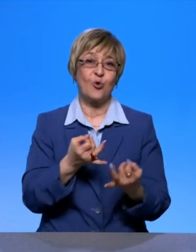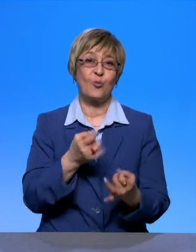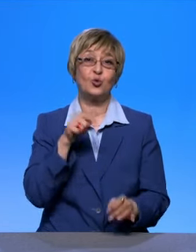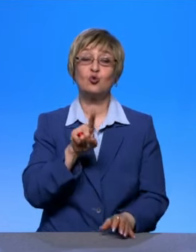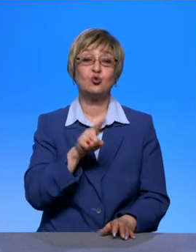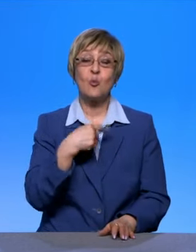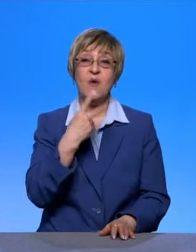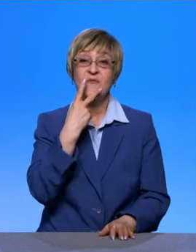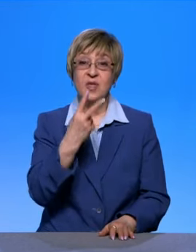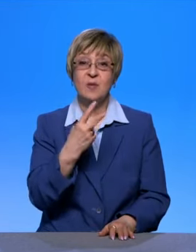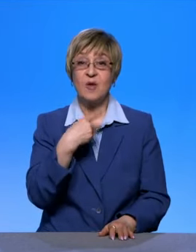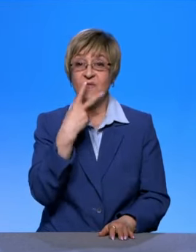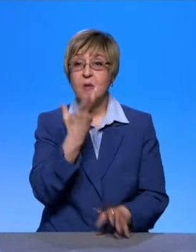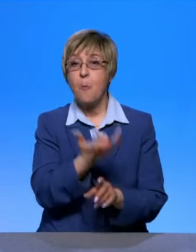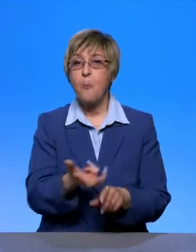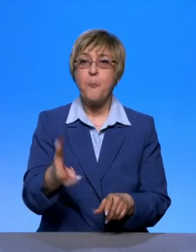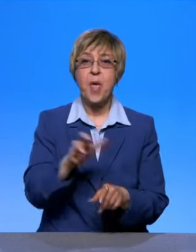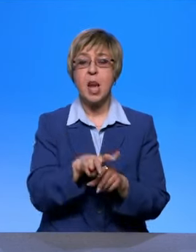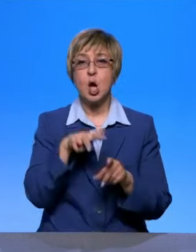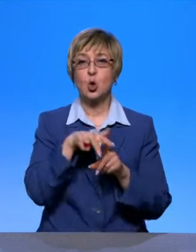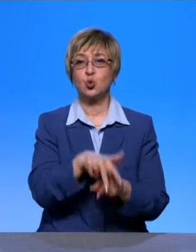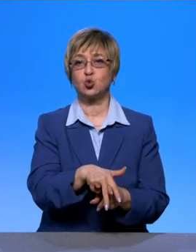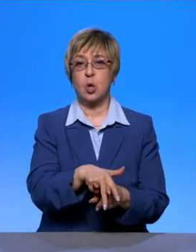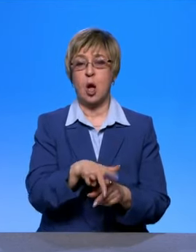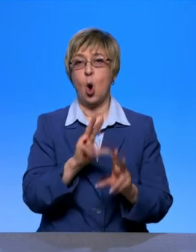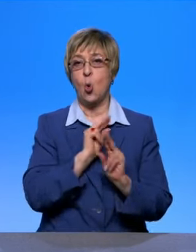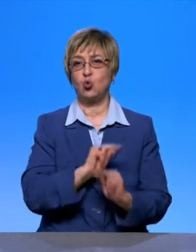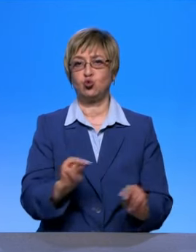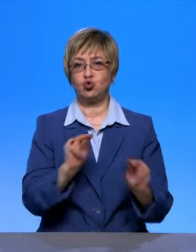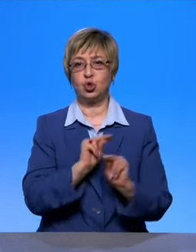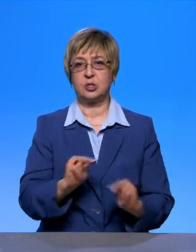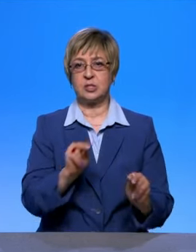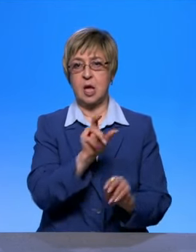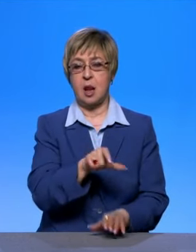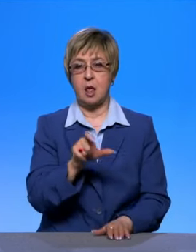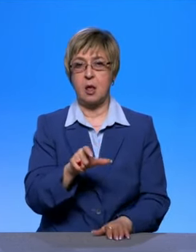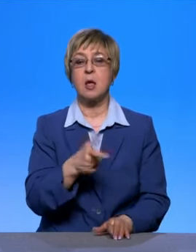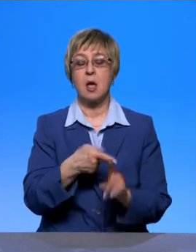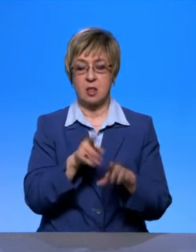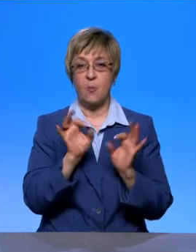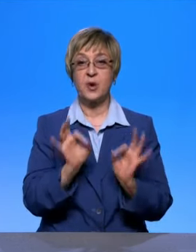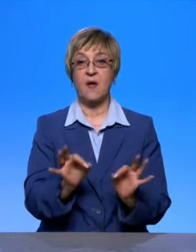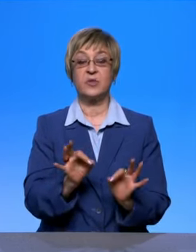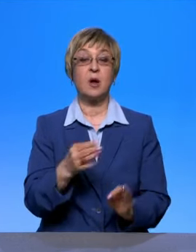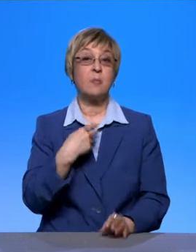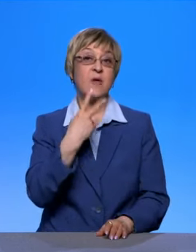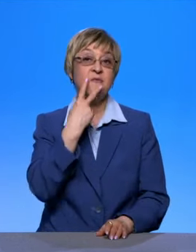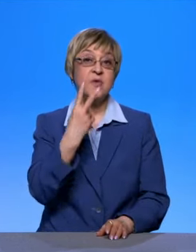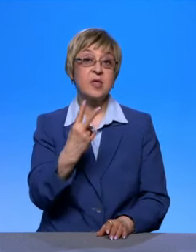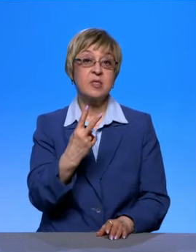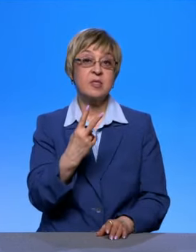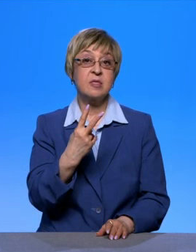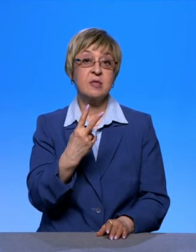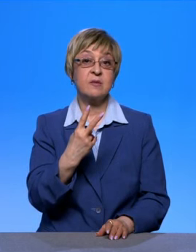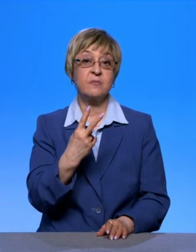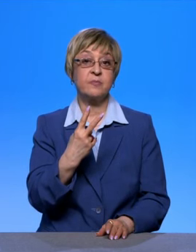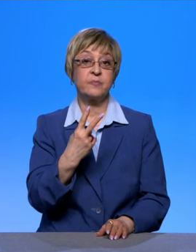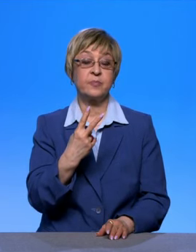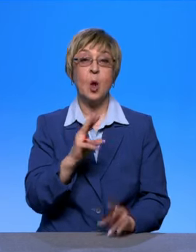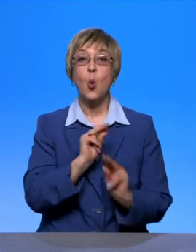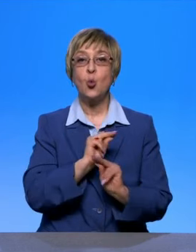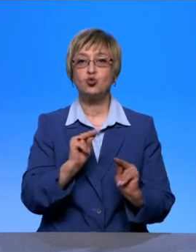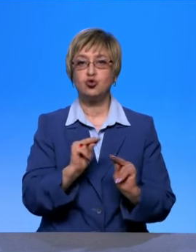видим перегрузку учителей. Это правда. Мы видим возросший возраст, среднее